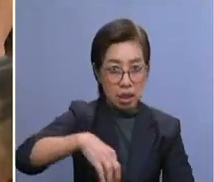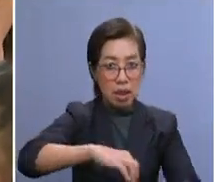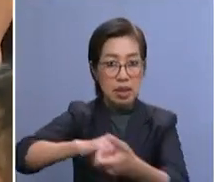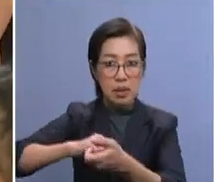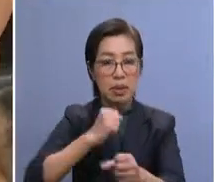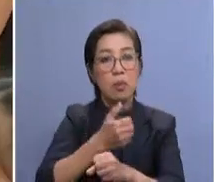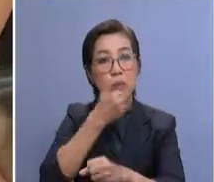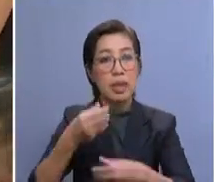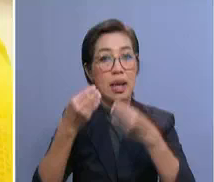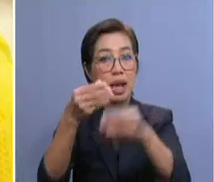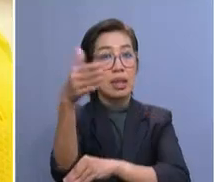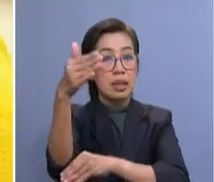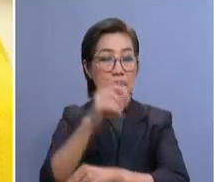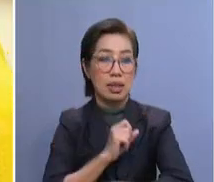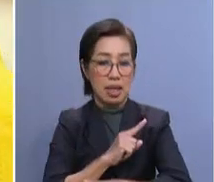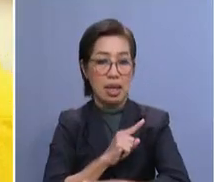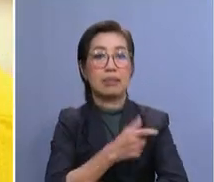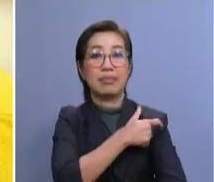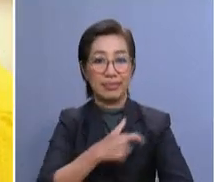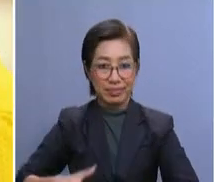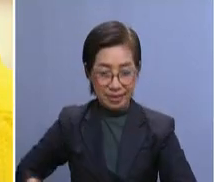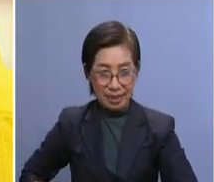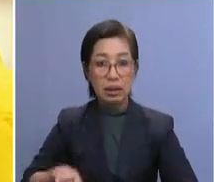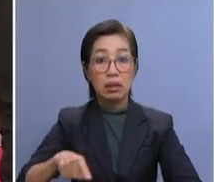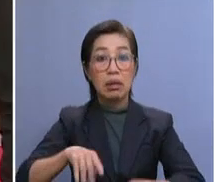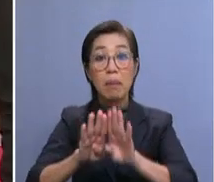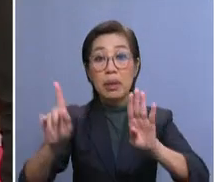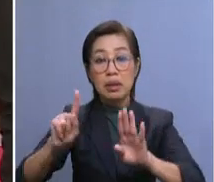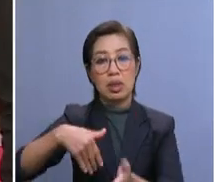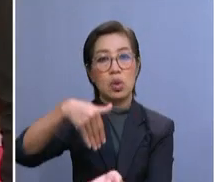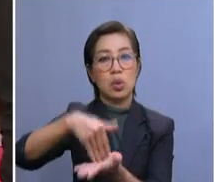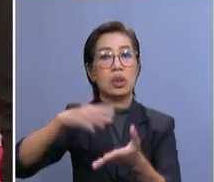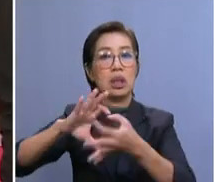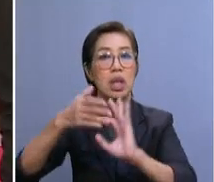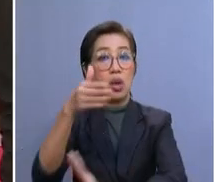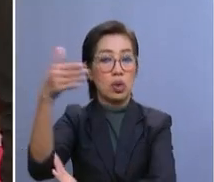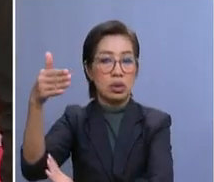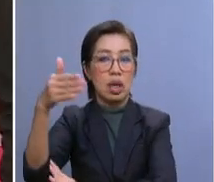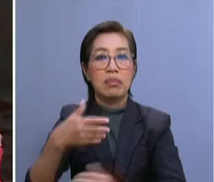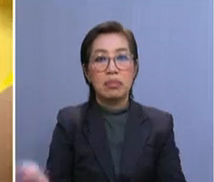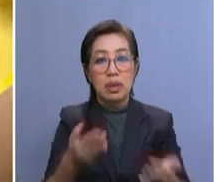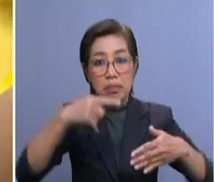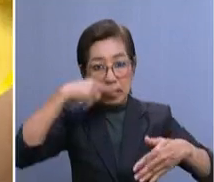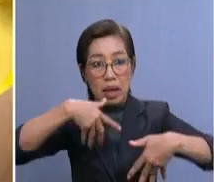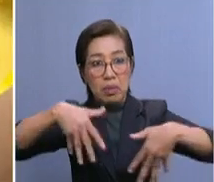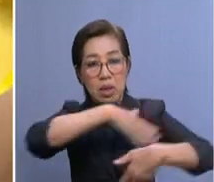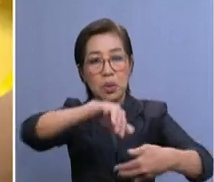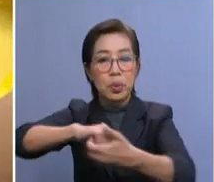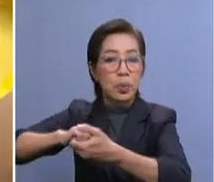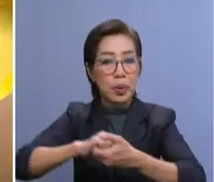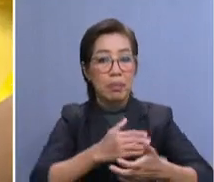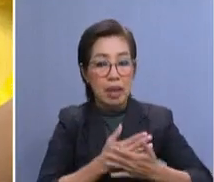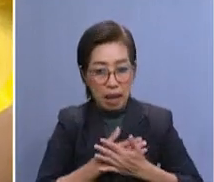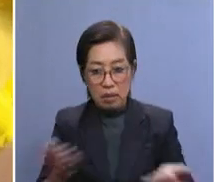ชาติศาสน์กษัตริย์ภายในสนามกีฬาแห่งชาติเพื่อเป็นการรณรงค์สร้างความรักความสามัคคีของประชาชนคนไทยทุกหมู่เหล่าและ